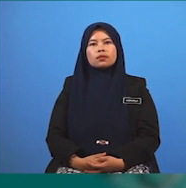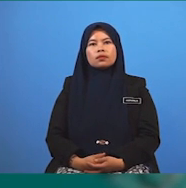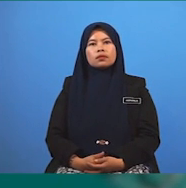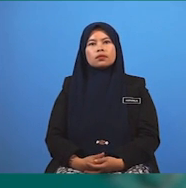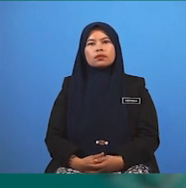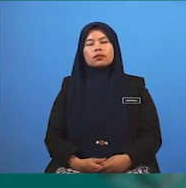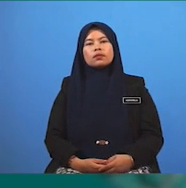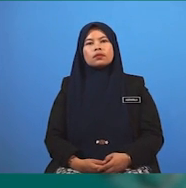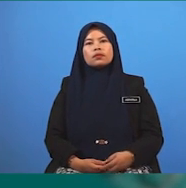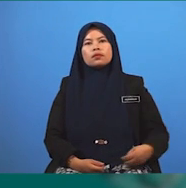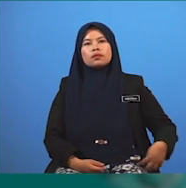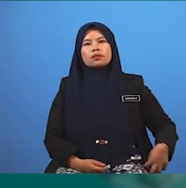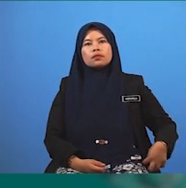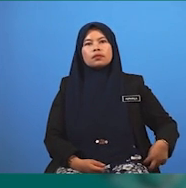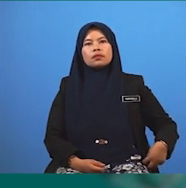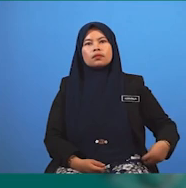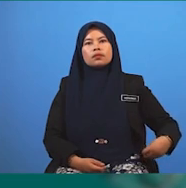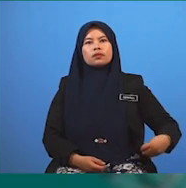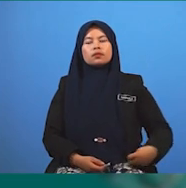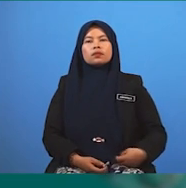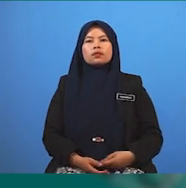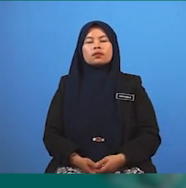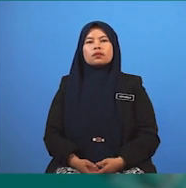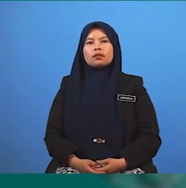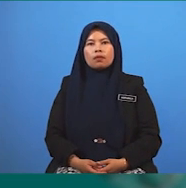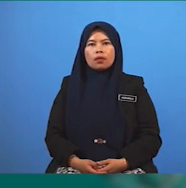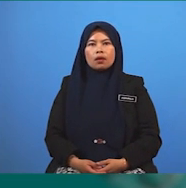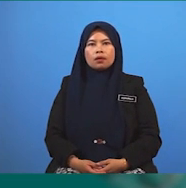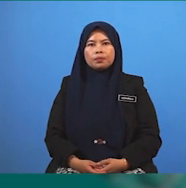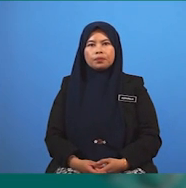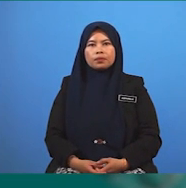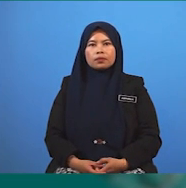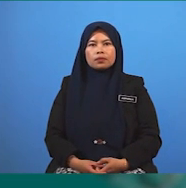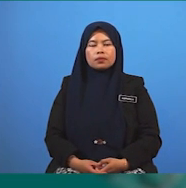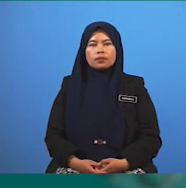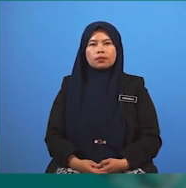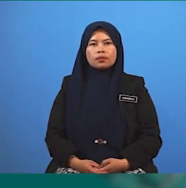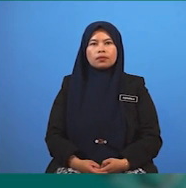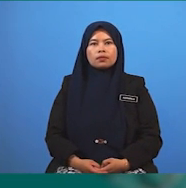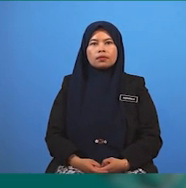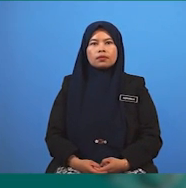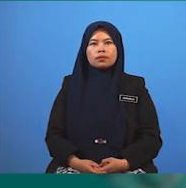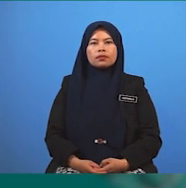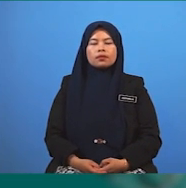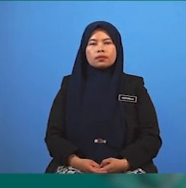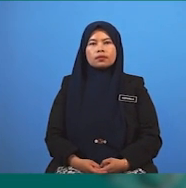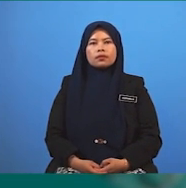nujumu qadarat wa idzal jibalu suyyirat wa idzal 'isharu